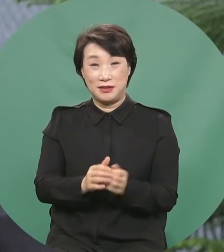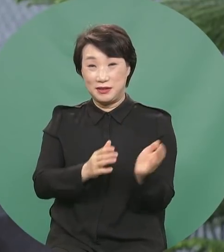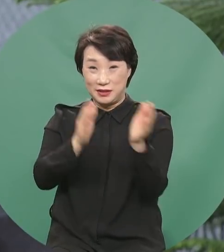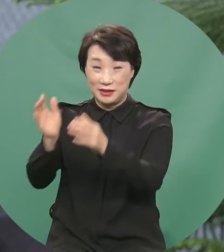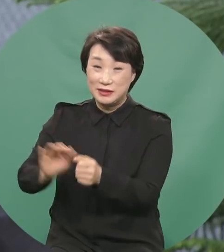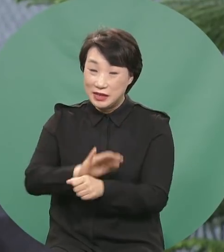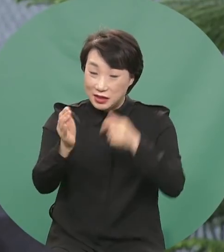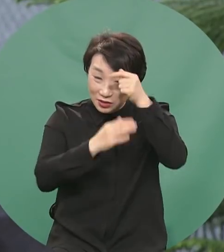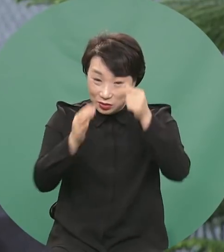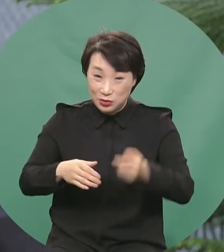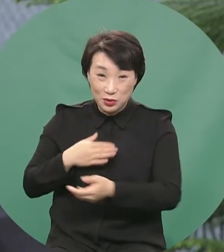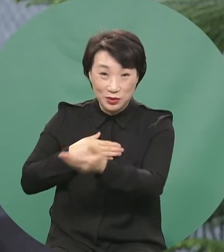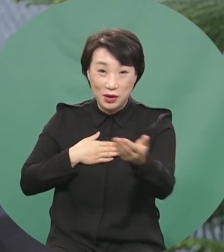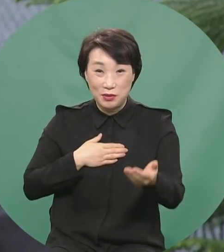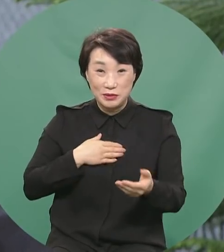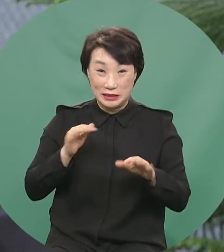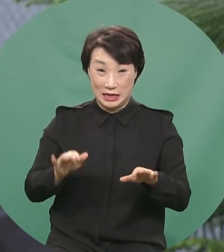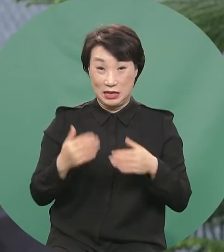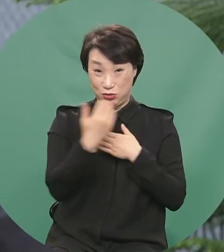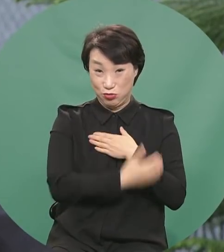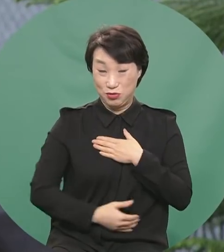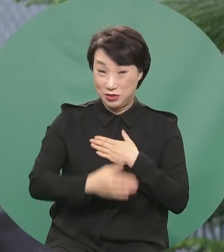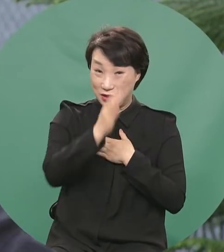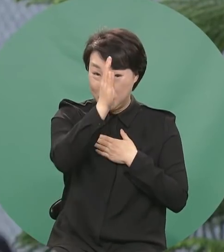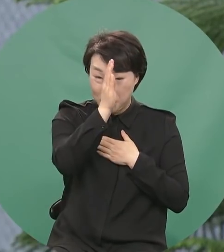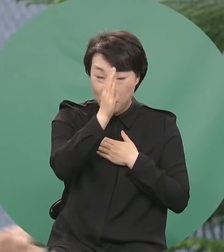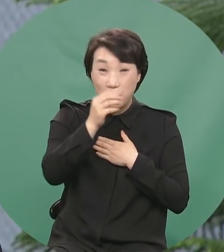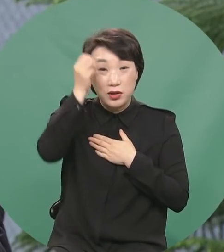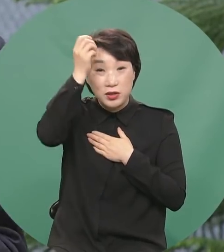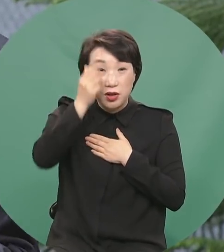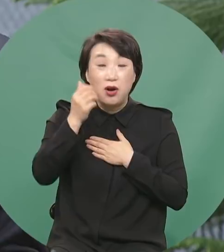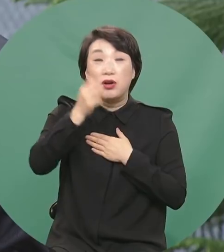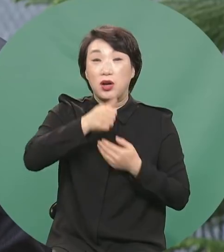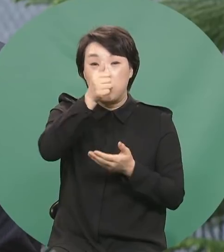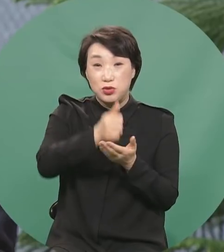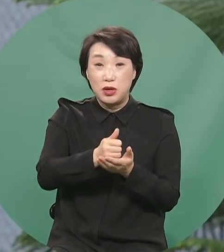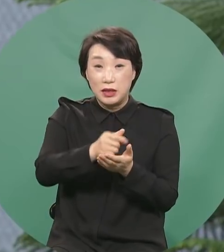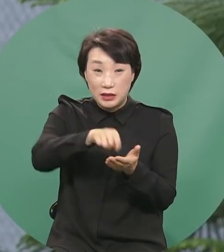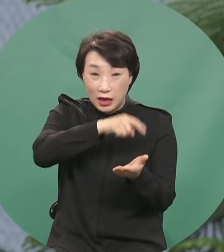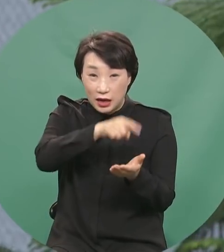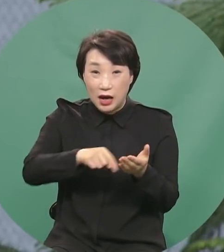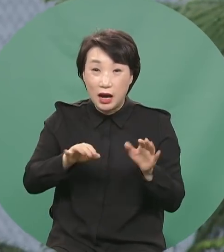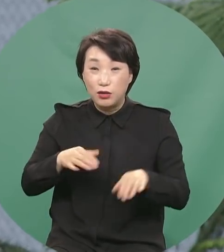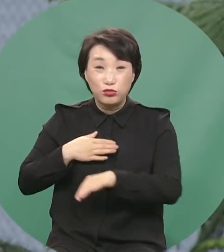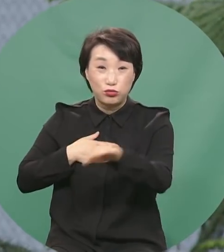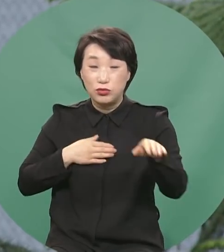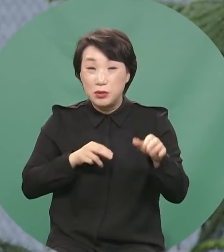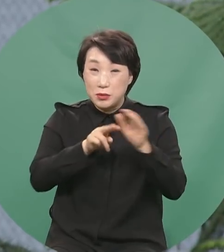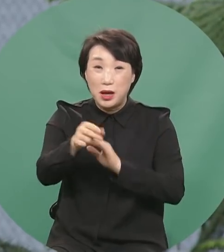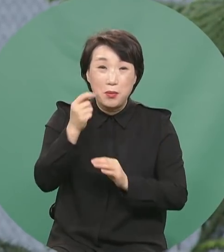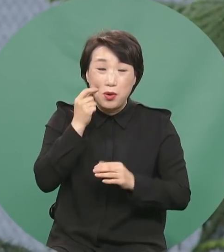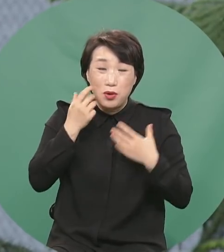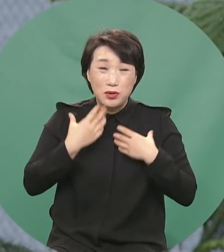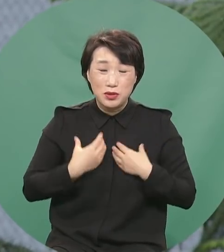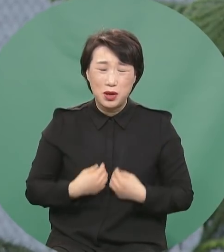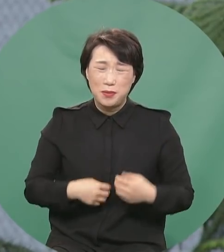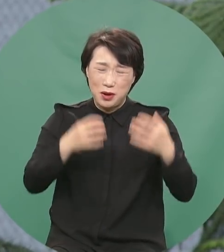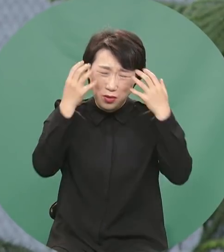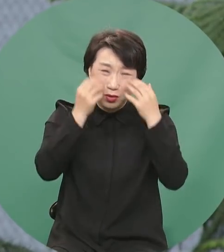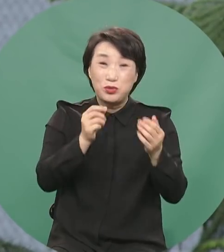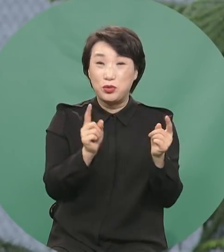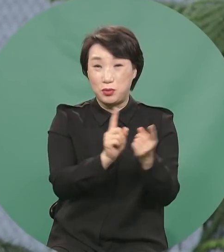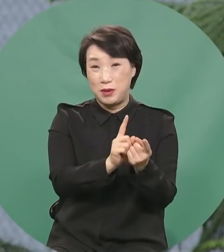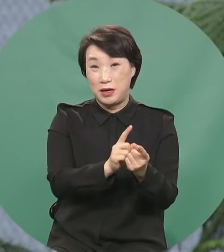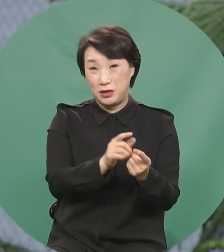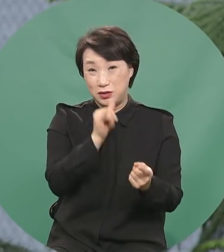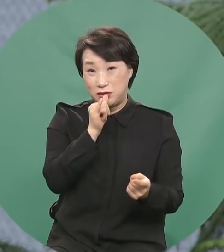연세가족이요, 육신의 질병과 영적인 죄값을 인해 피할 수 없는 절망적인 고통의